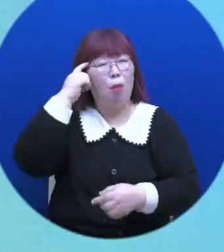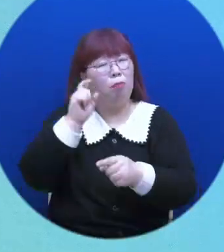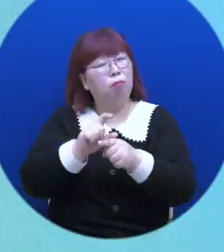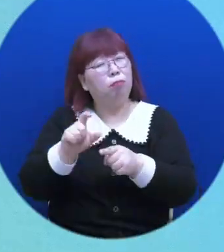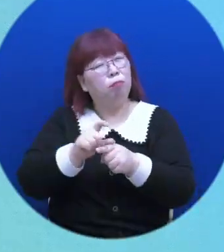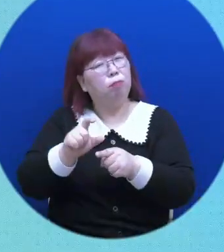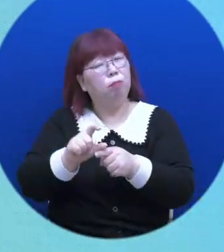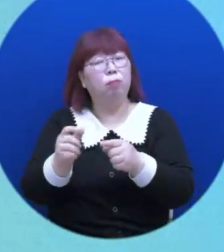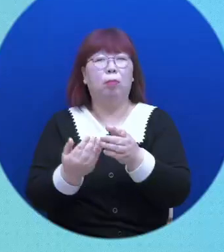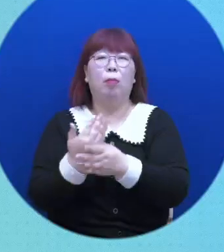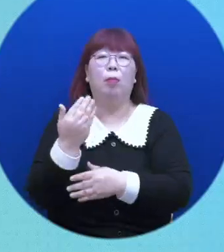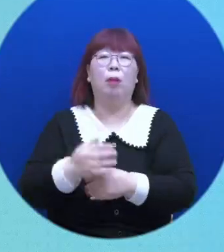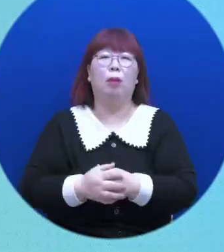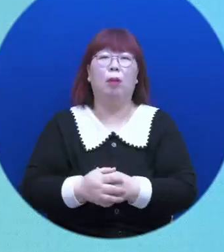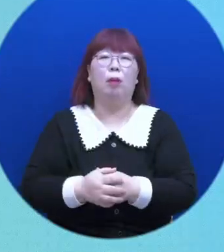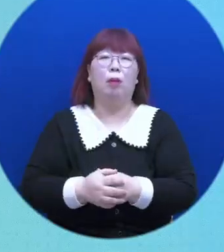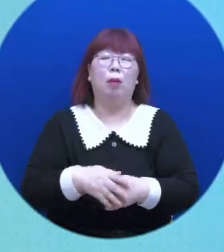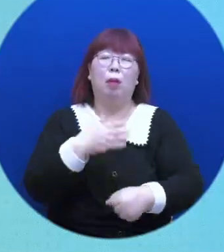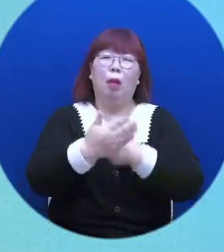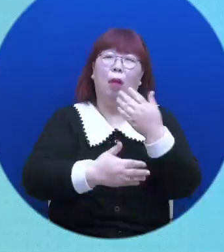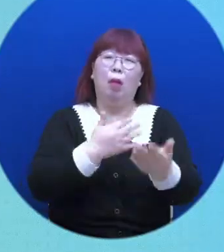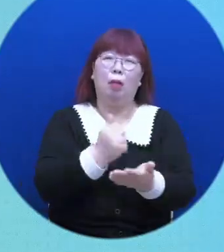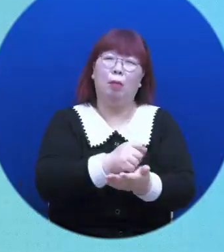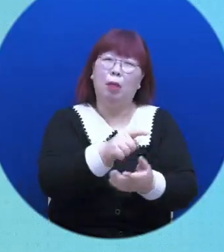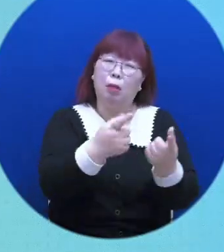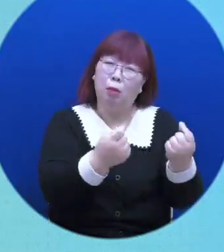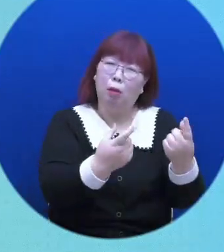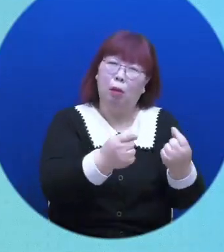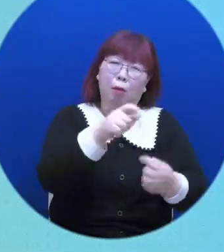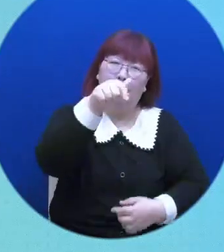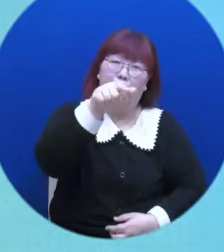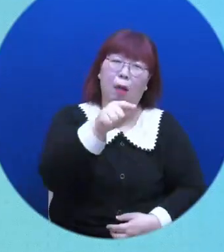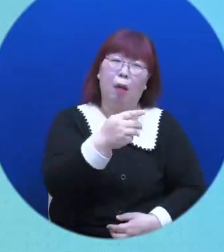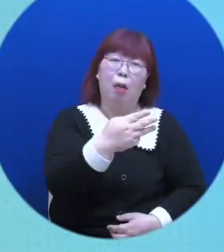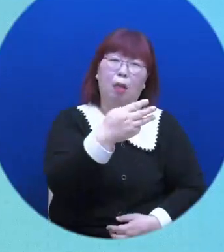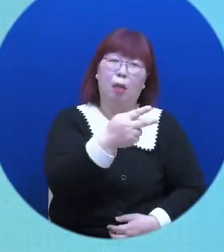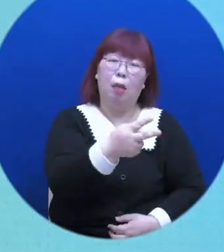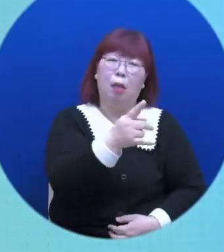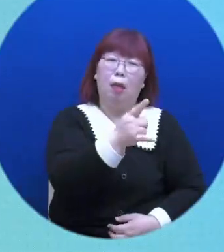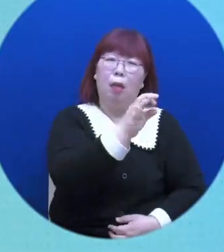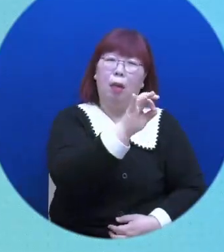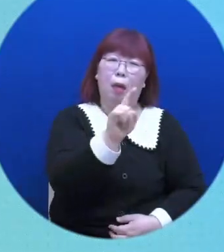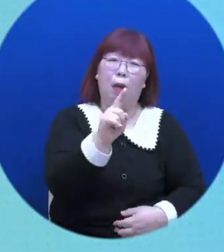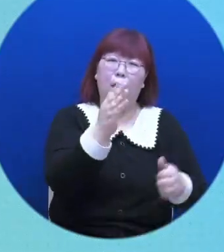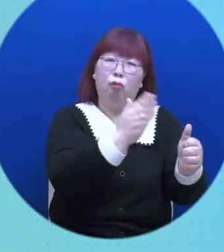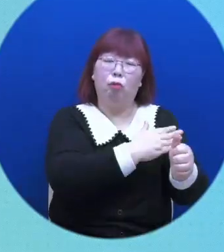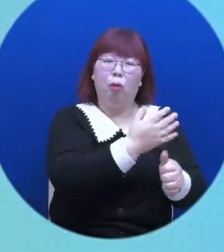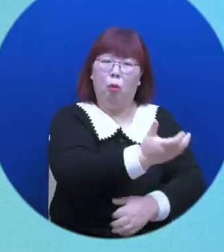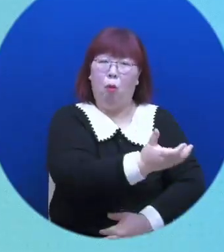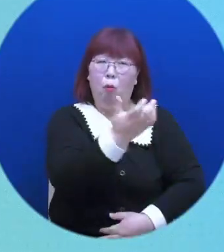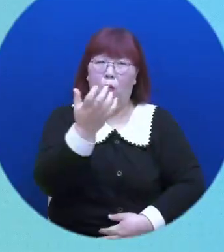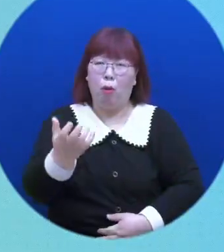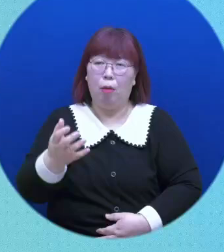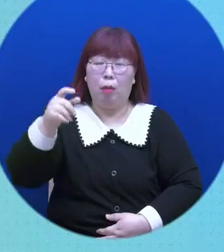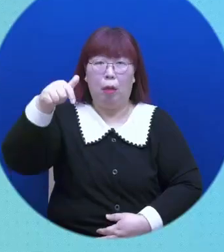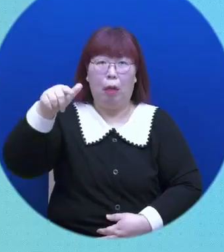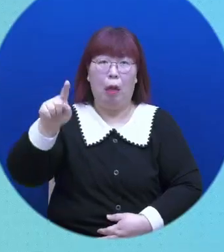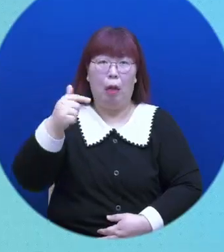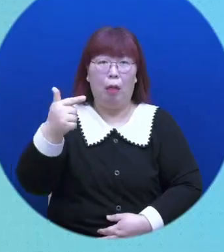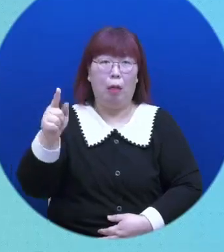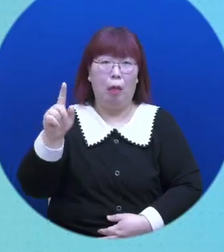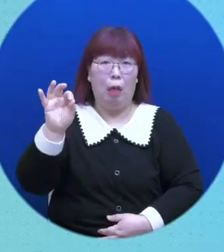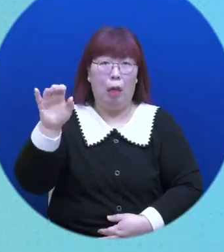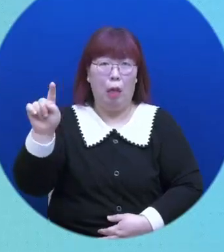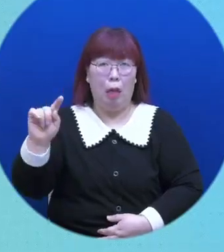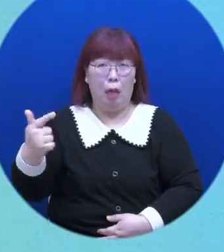거예요. 하나님께서 이와 같이 갈대아 우르에서 끄집어내요. 그래서 움푹 베인 과거의